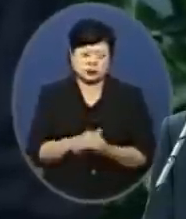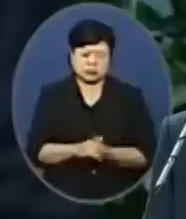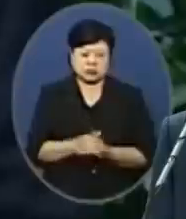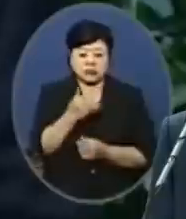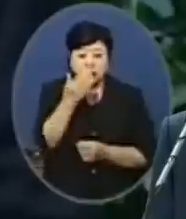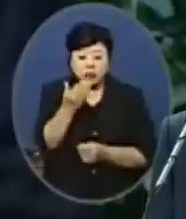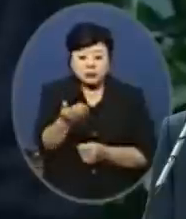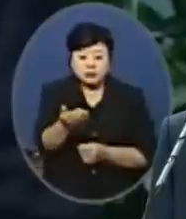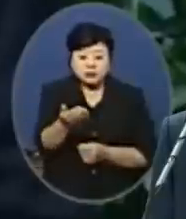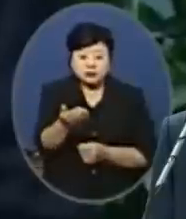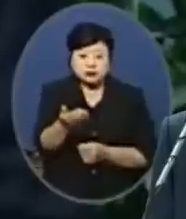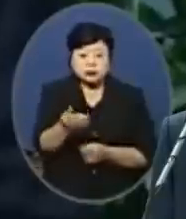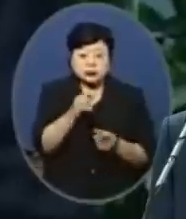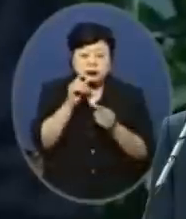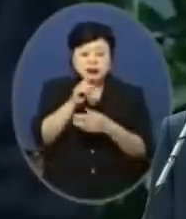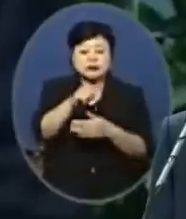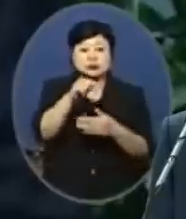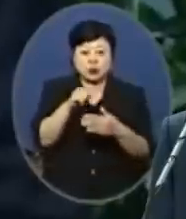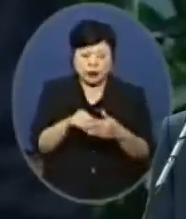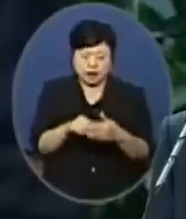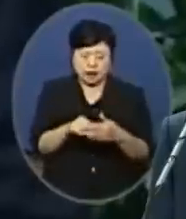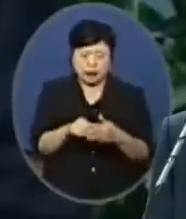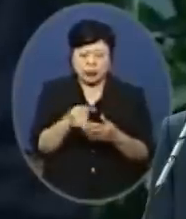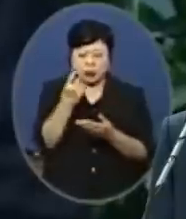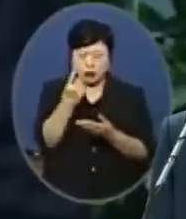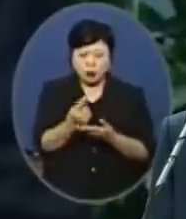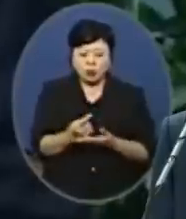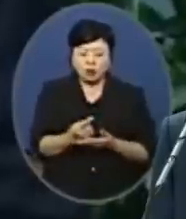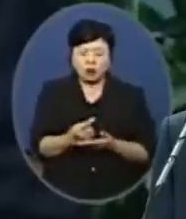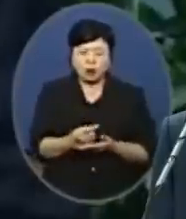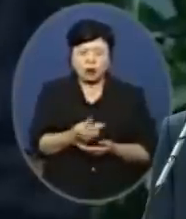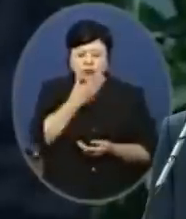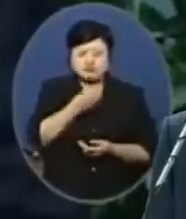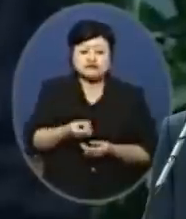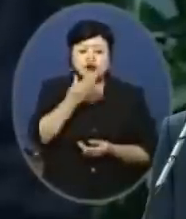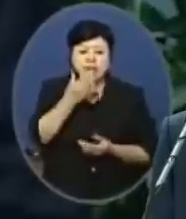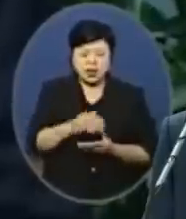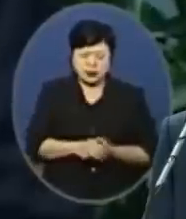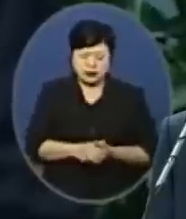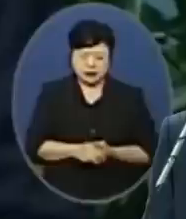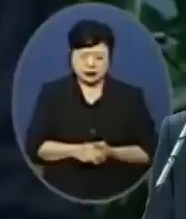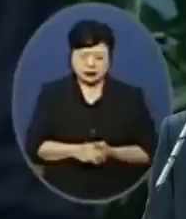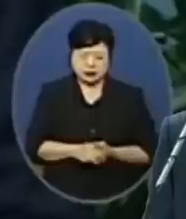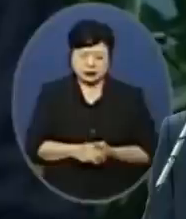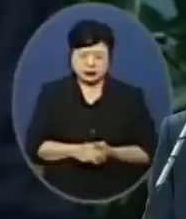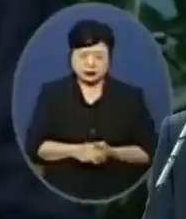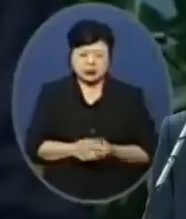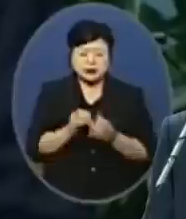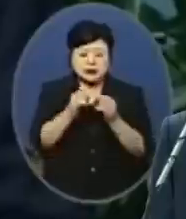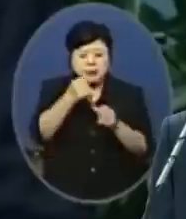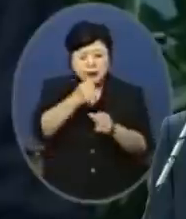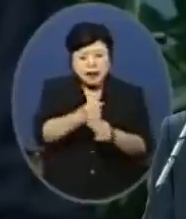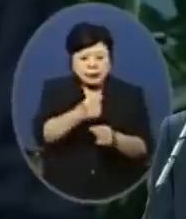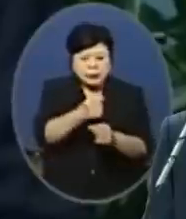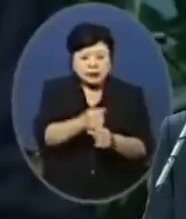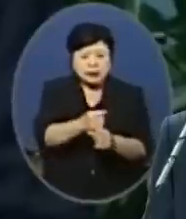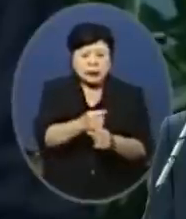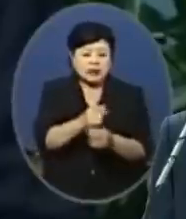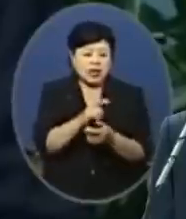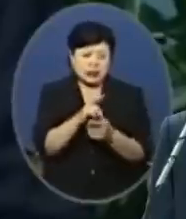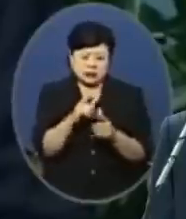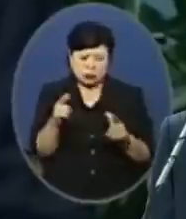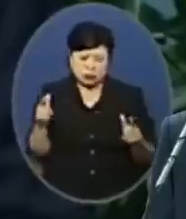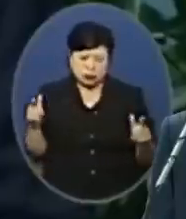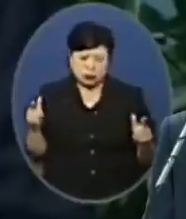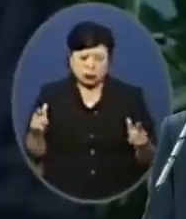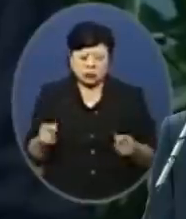여러분 삶 속에 다가온 거대한 불행, 그것이 사람이 만들어준다고 생각하면 안 됩니다.